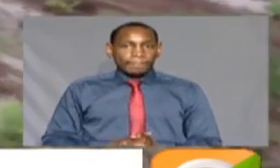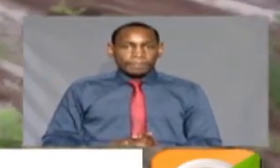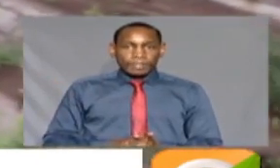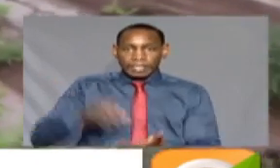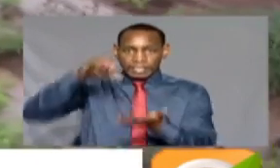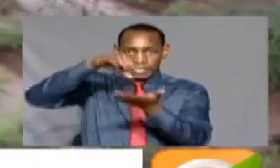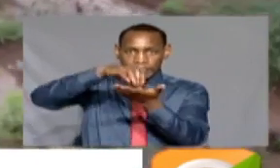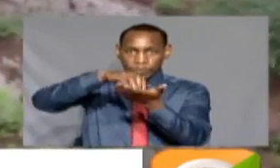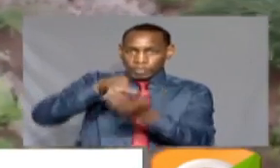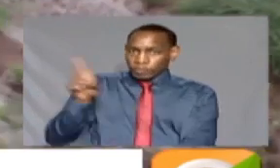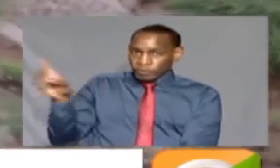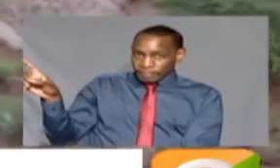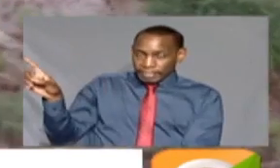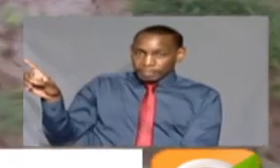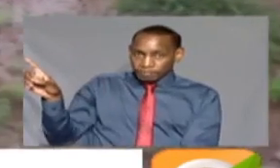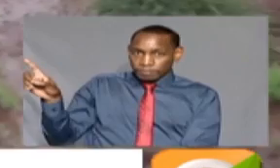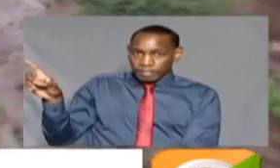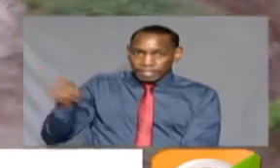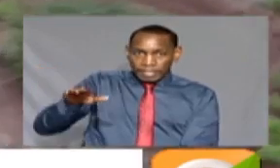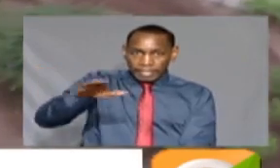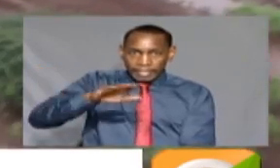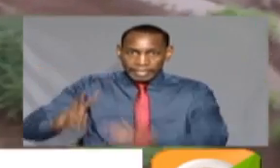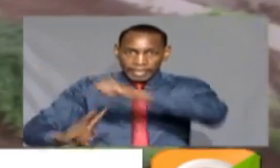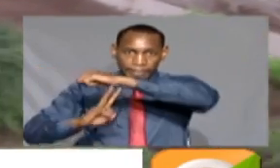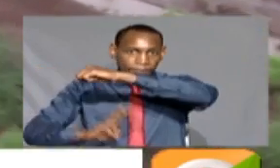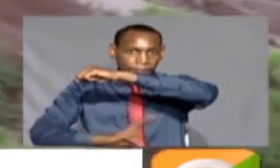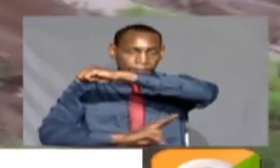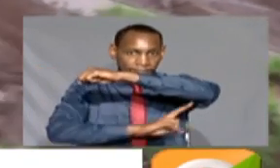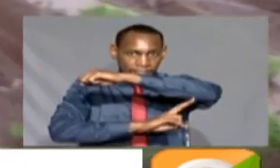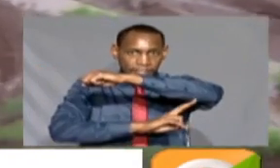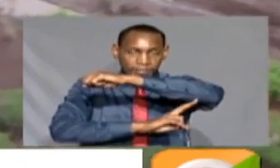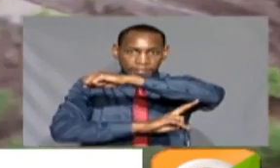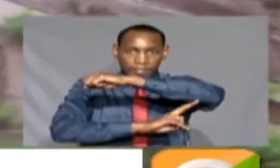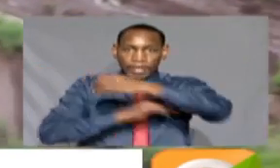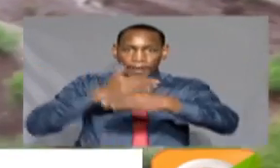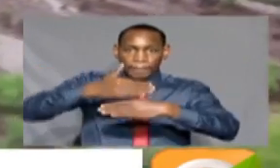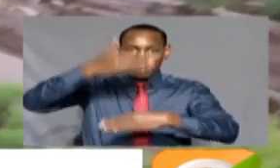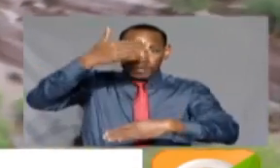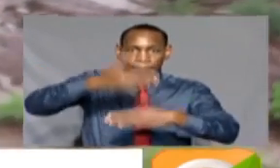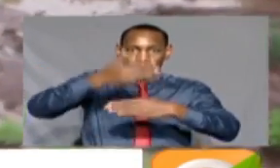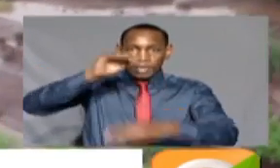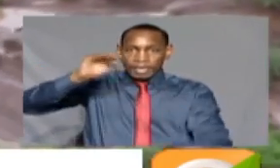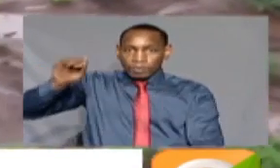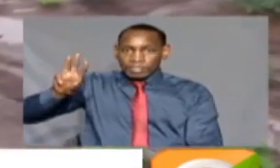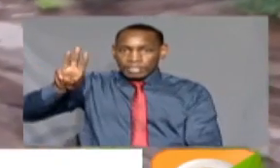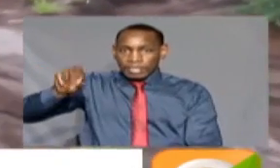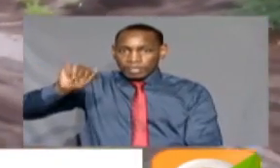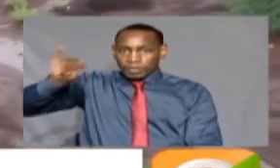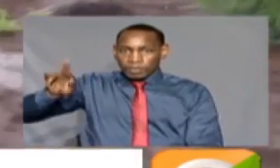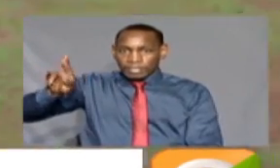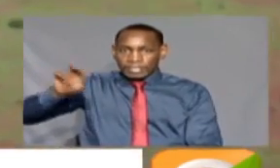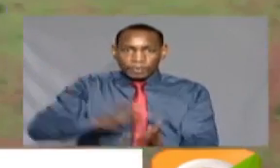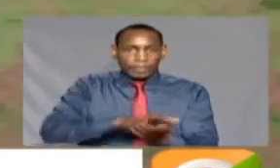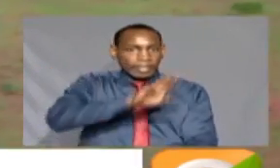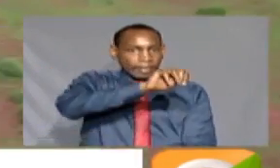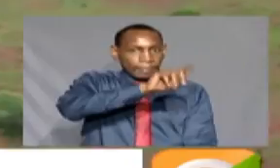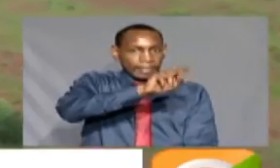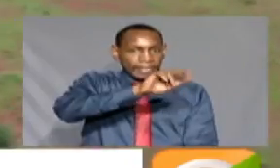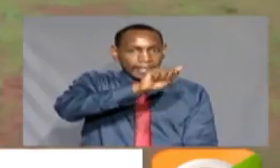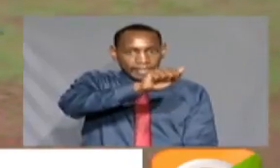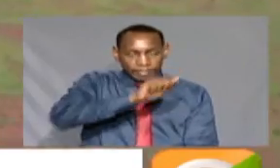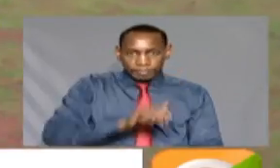Ndiyo taswira kamili ya jinsi hali ilivyo katika daraja hili la Kutulo kwenye mpaka wa kaunti za Wajir na Mandera.